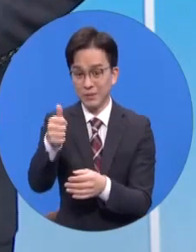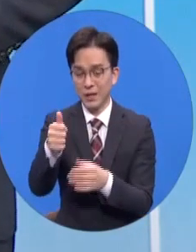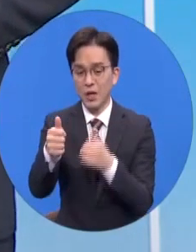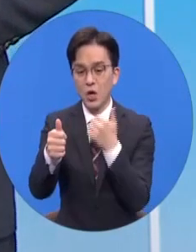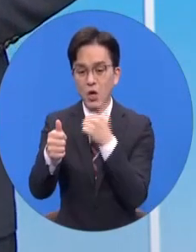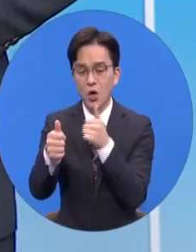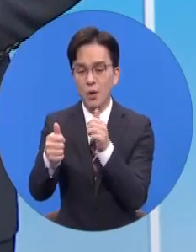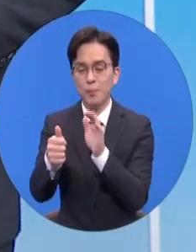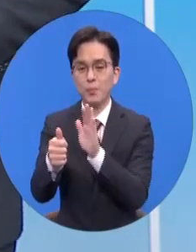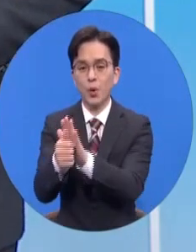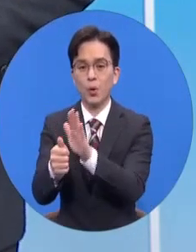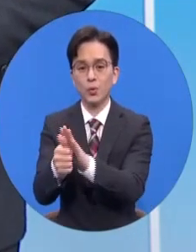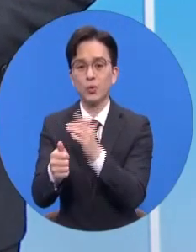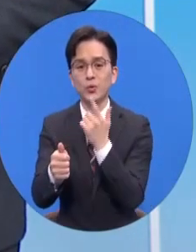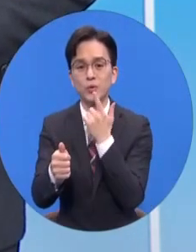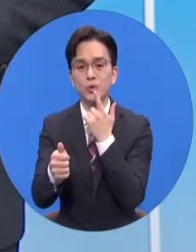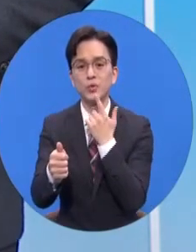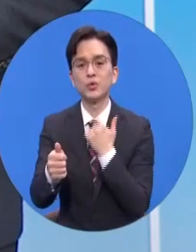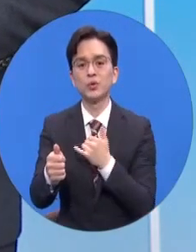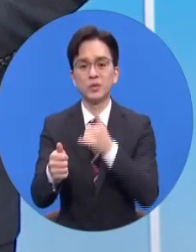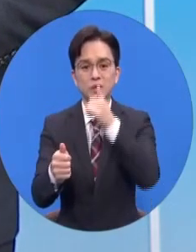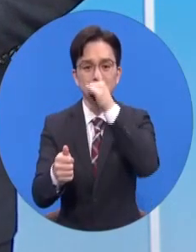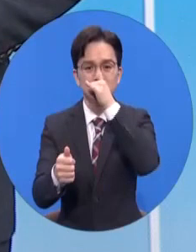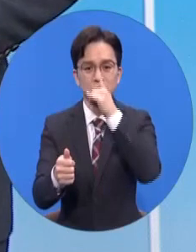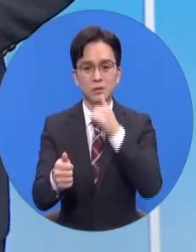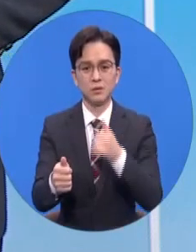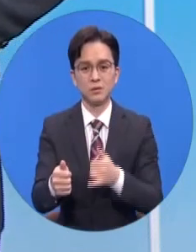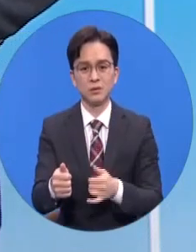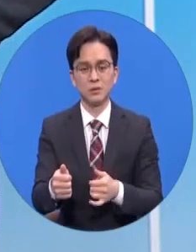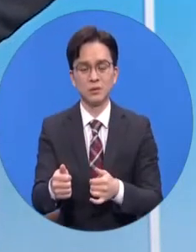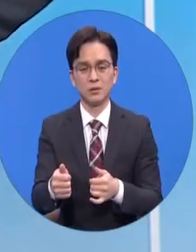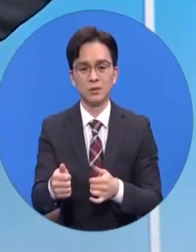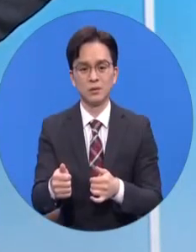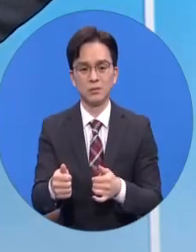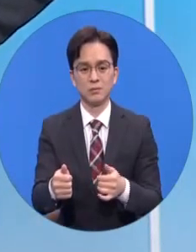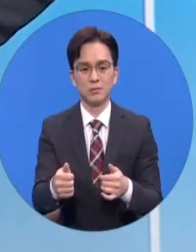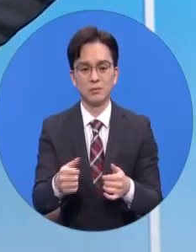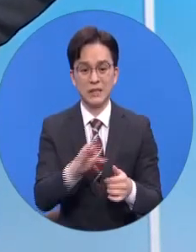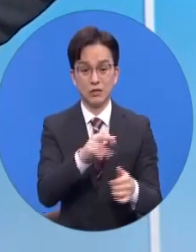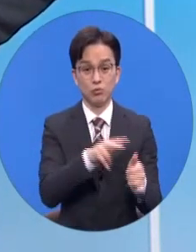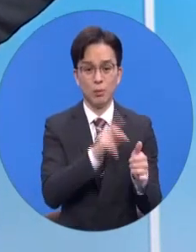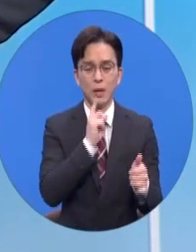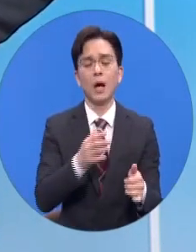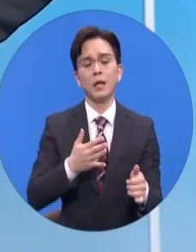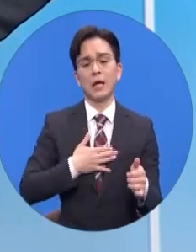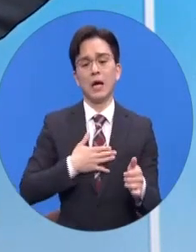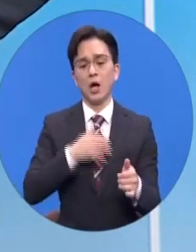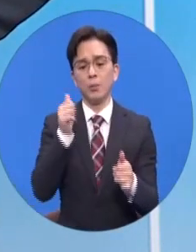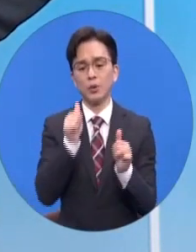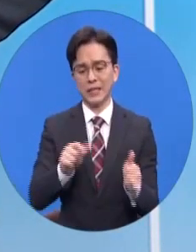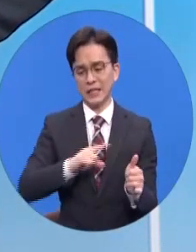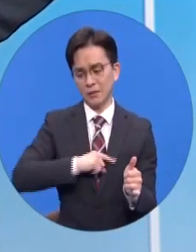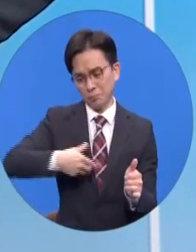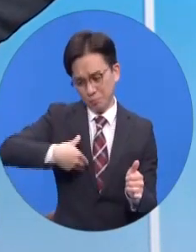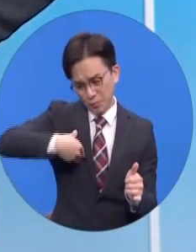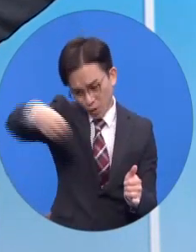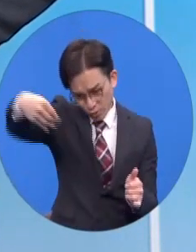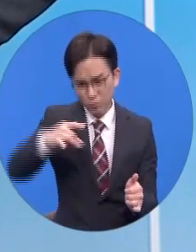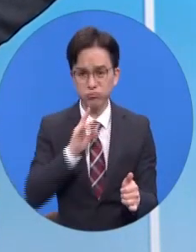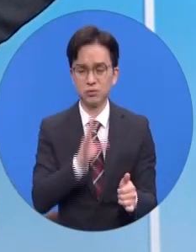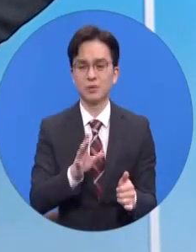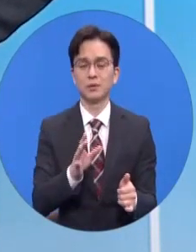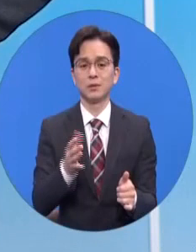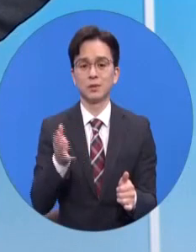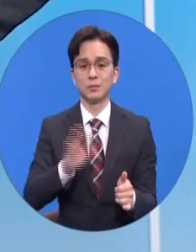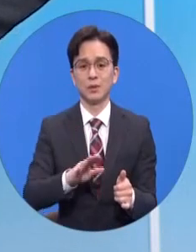본인은 이제 이름만 올린 것이다 라고 주장을 하고 있는데 이 사실이 추가로 알려주면서 논란이 더욱 더